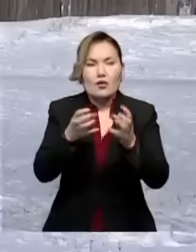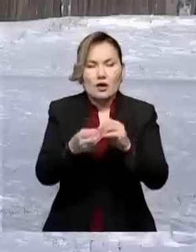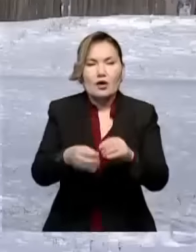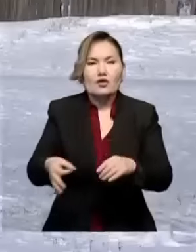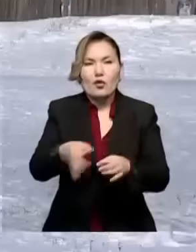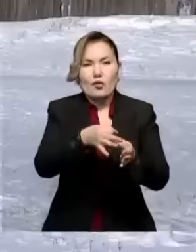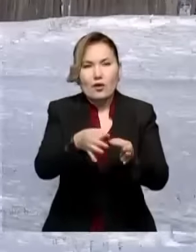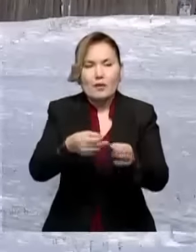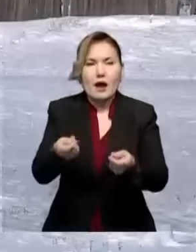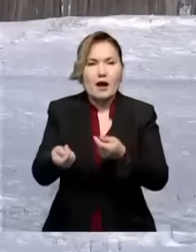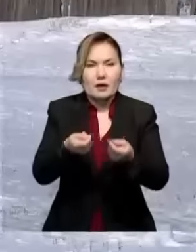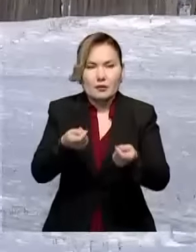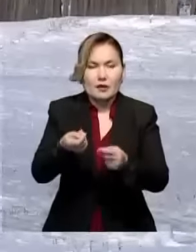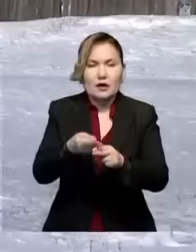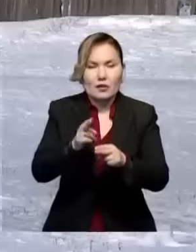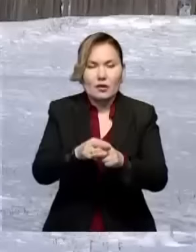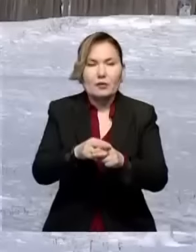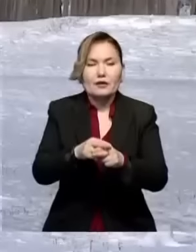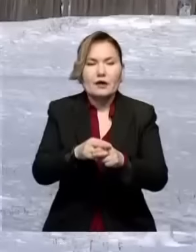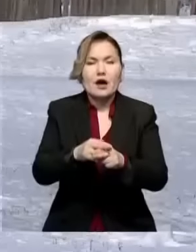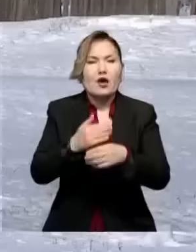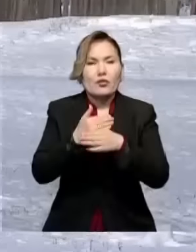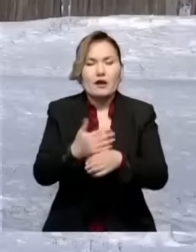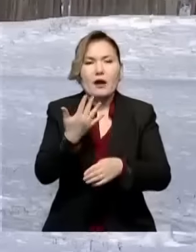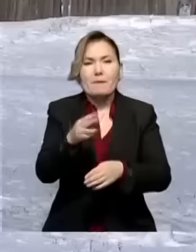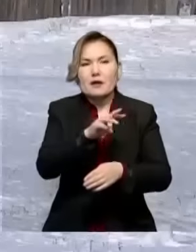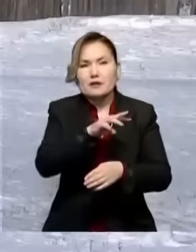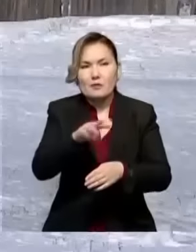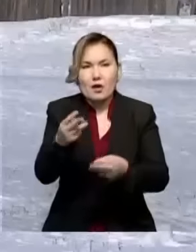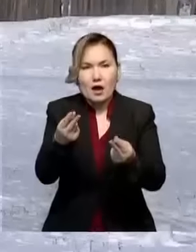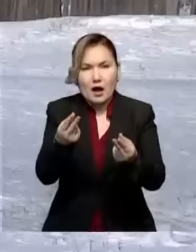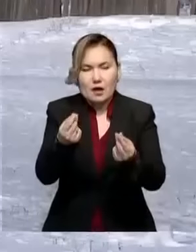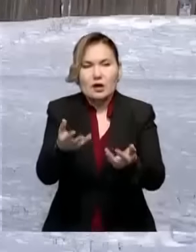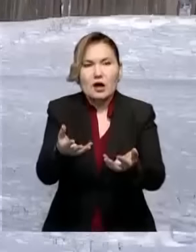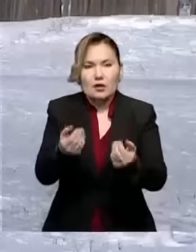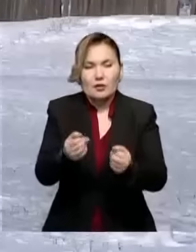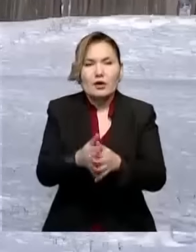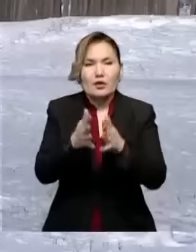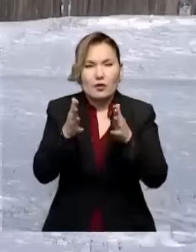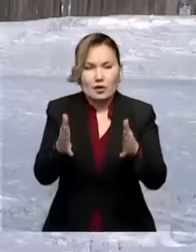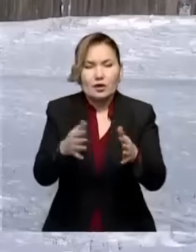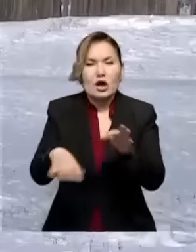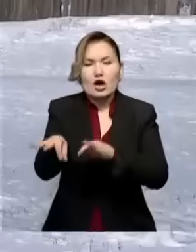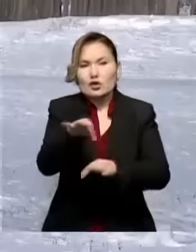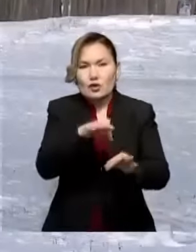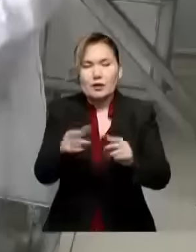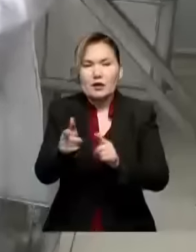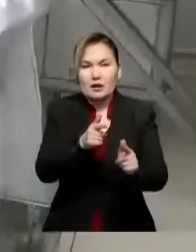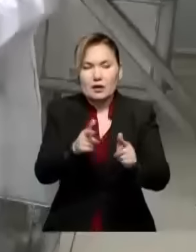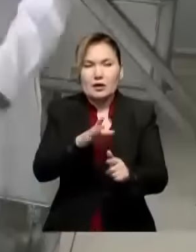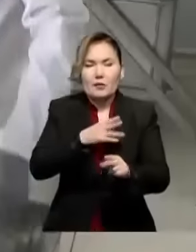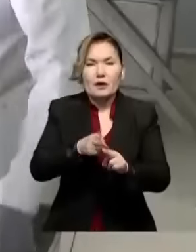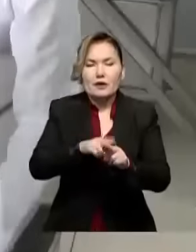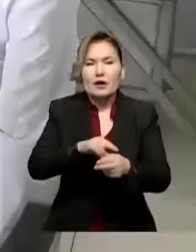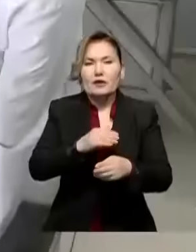облыс әкімінің жаңағы 5 миллионға дейінгі грантын алуға жаңағы жобалар дайындалуда.